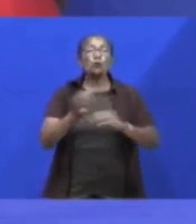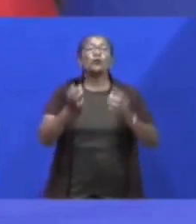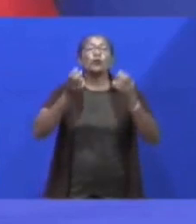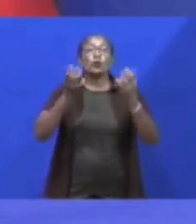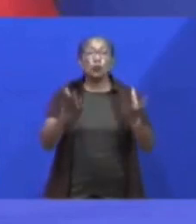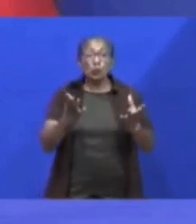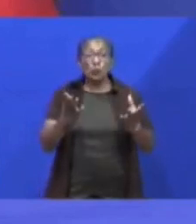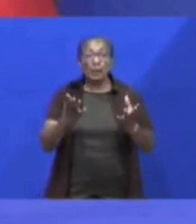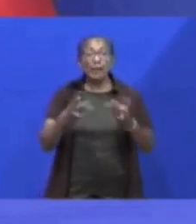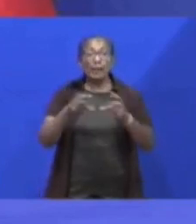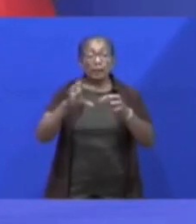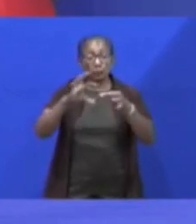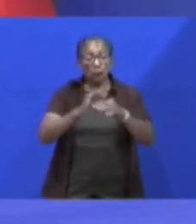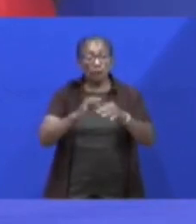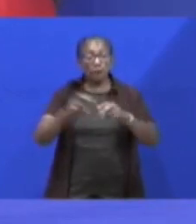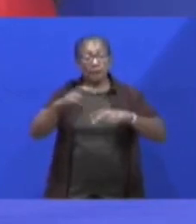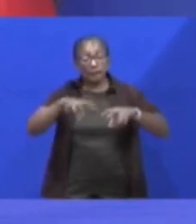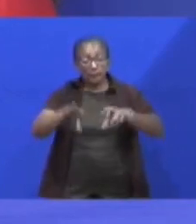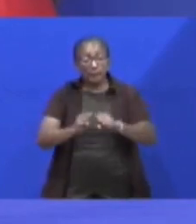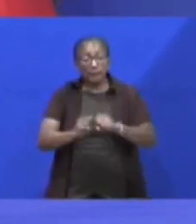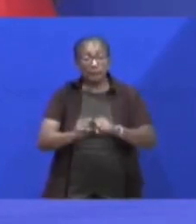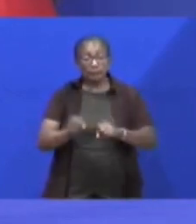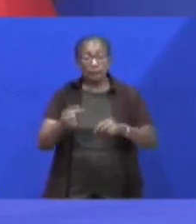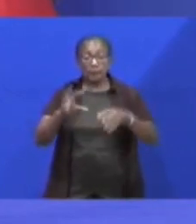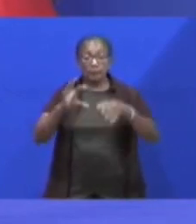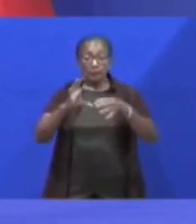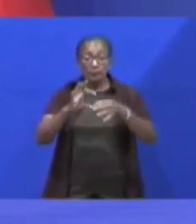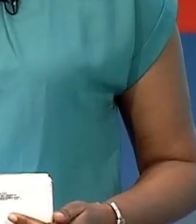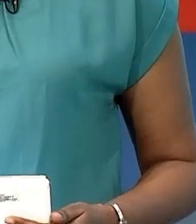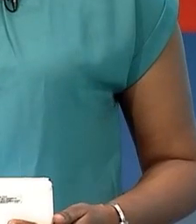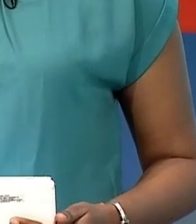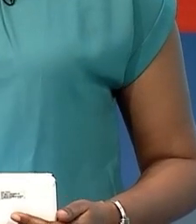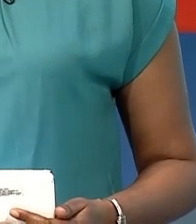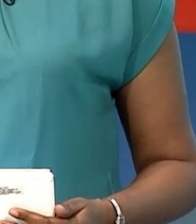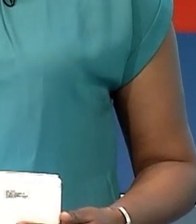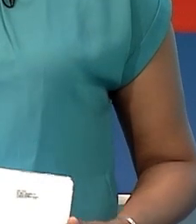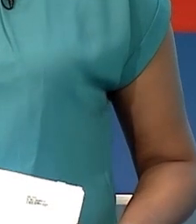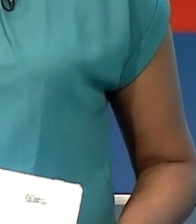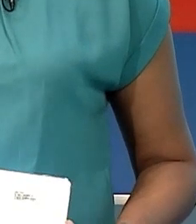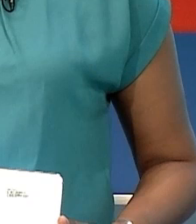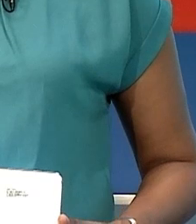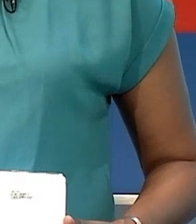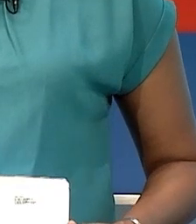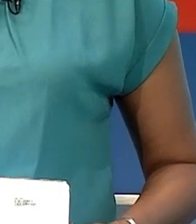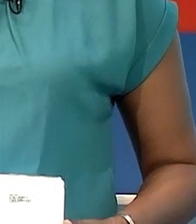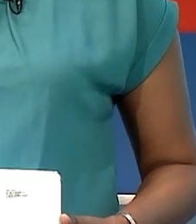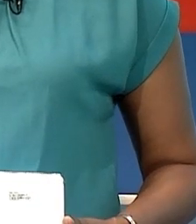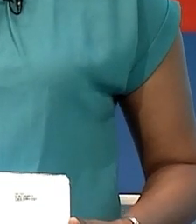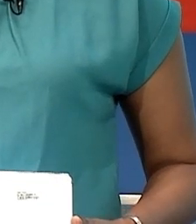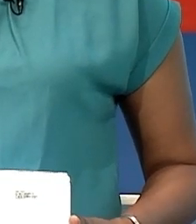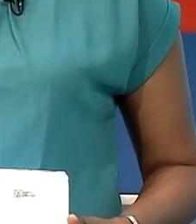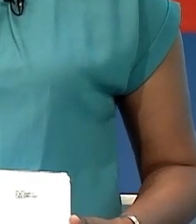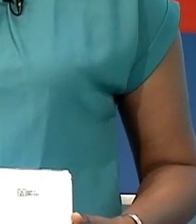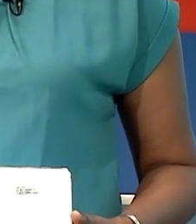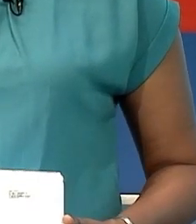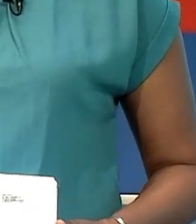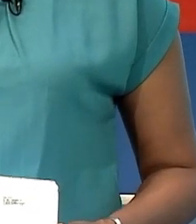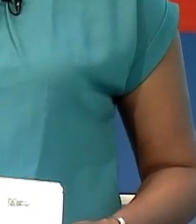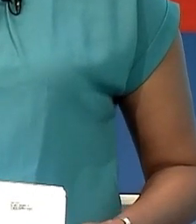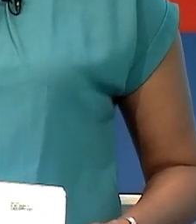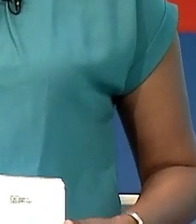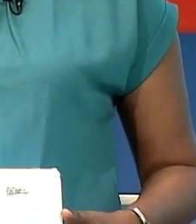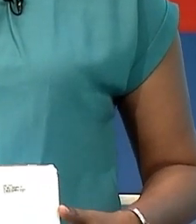aan contact tracing van de positieve casussen. Verder haalde Bromet aan dat personen die bellen